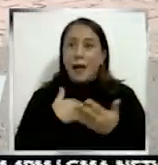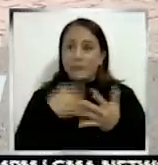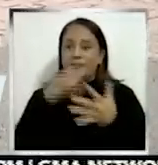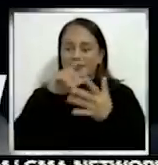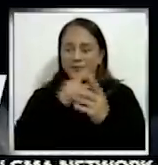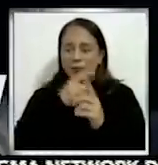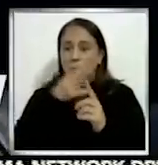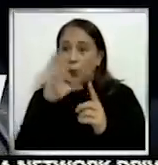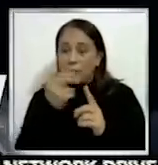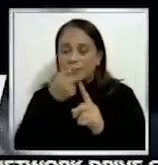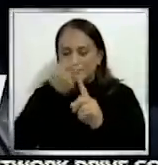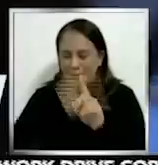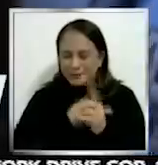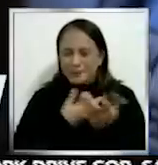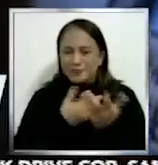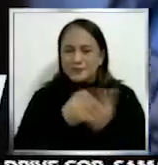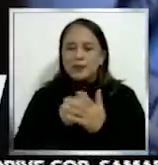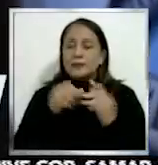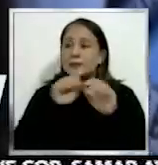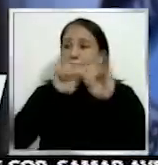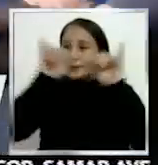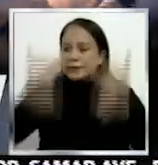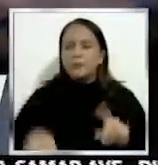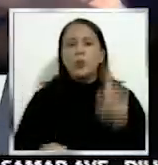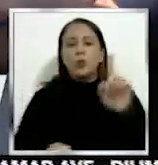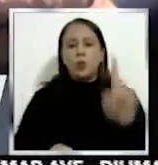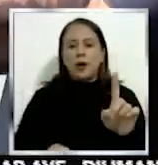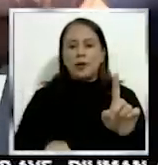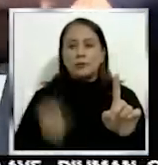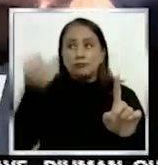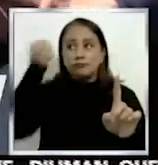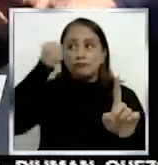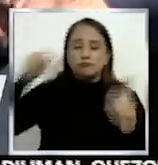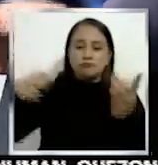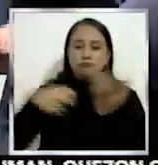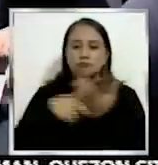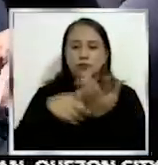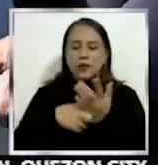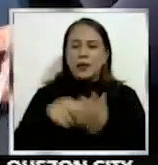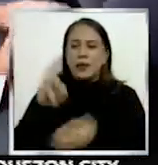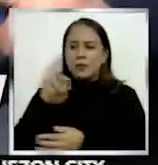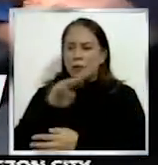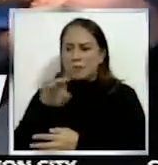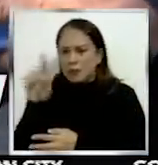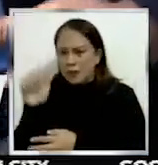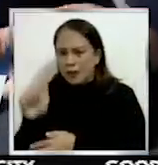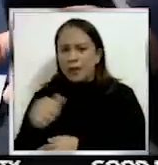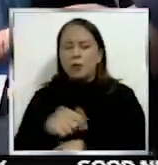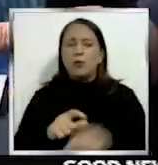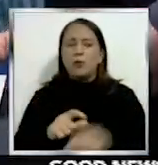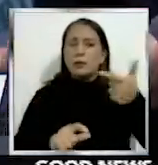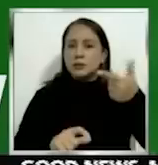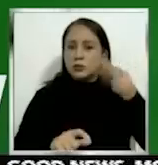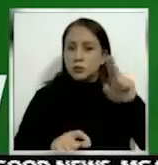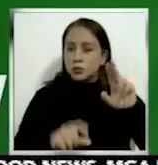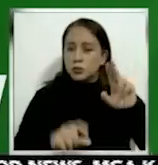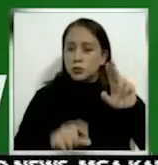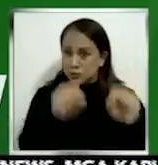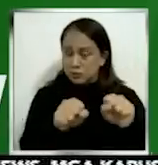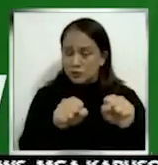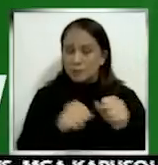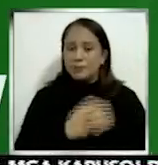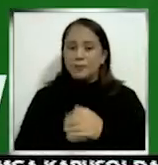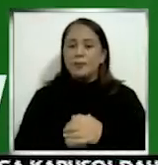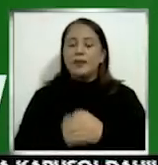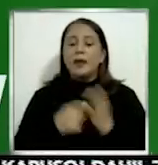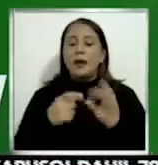sistemang ito, iisa na lang ang traffic violation ticket, mapa MMDA man o LGU ang makahuli sa motorista. At ang